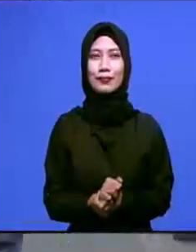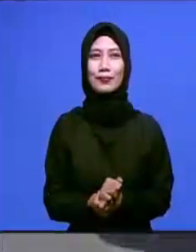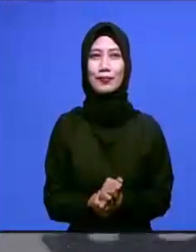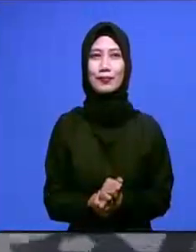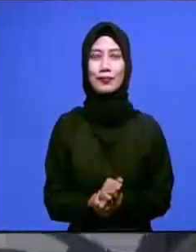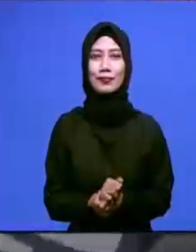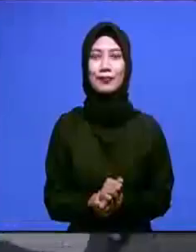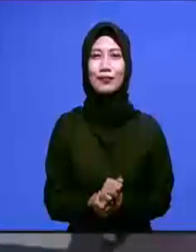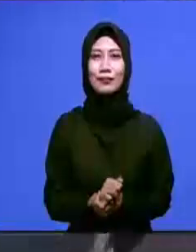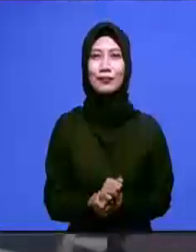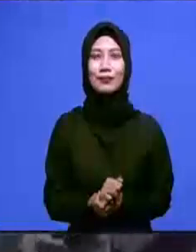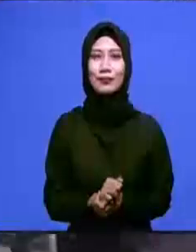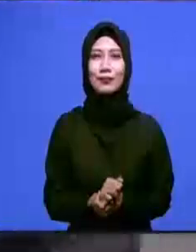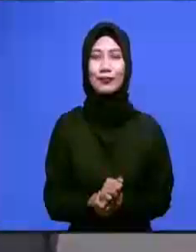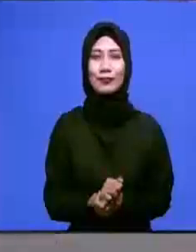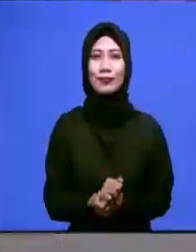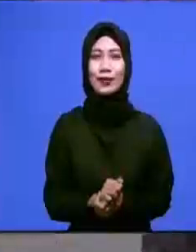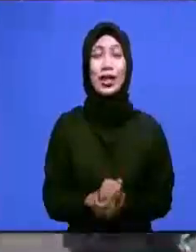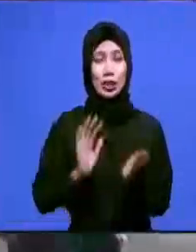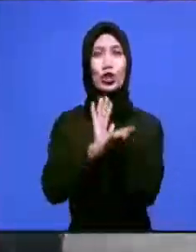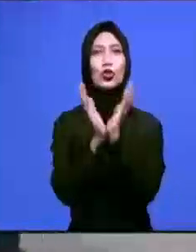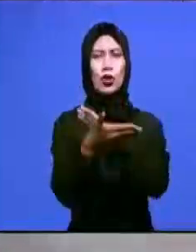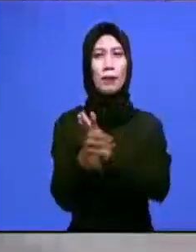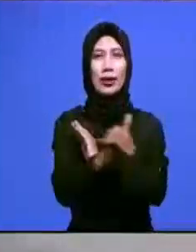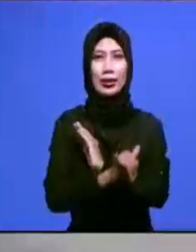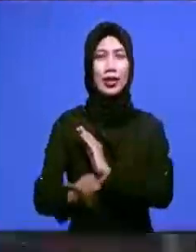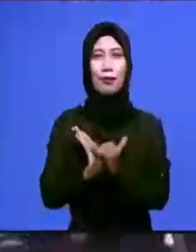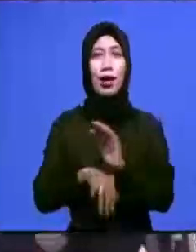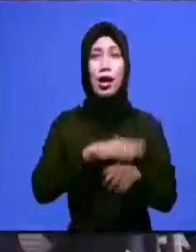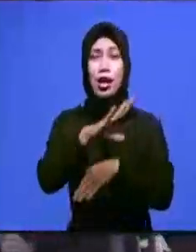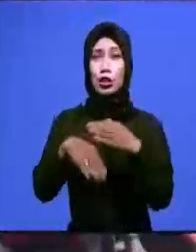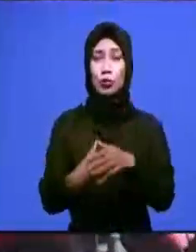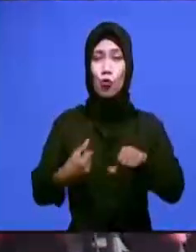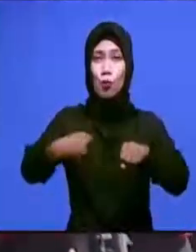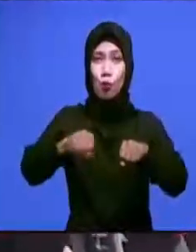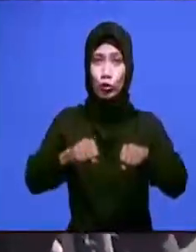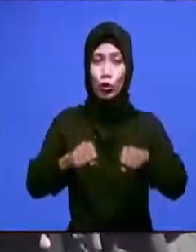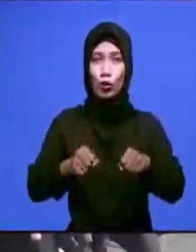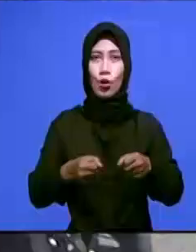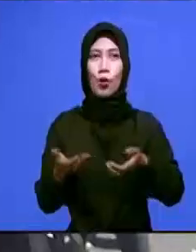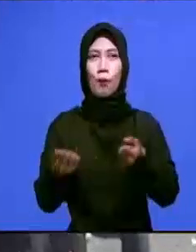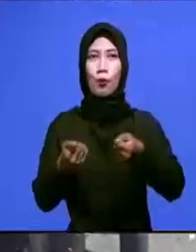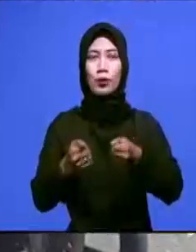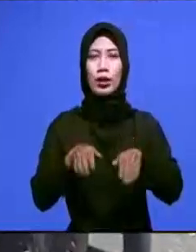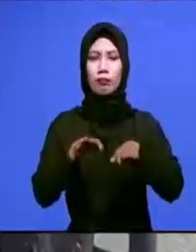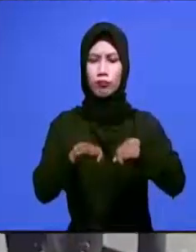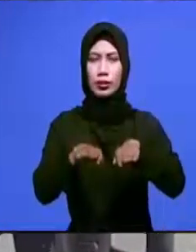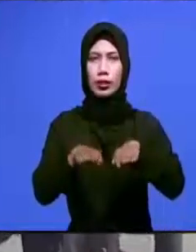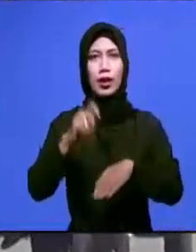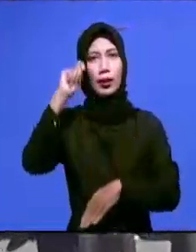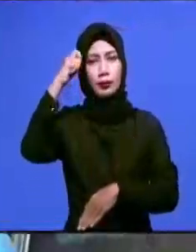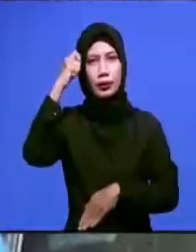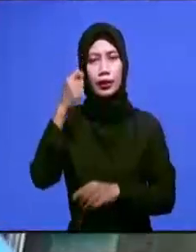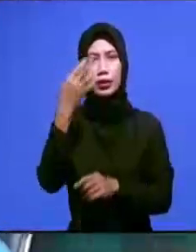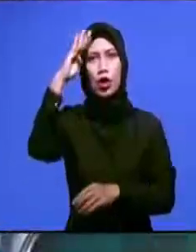Tak hanya di Jakarta, para pengendara di Surabaya juga berhenti sejenak di Jalan Protokol Kota Surabaya untuk menghormati bendera